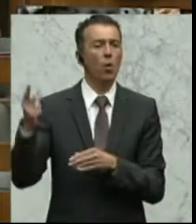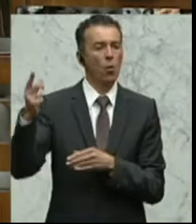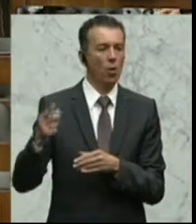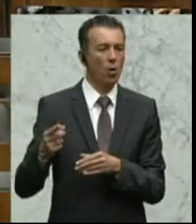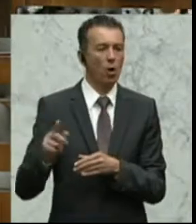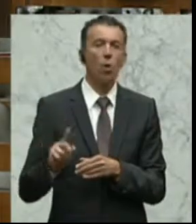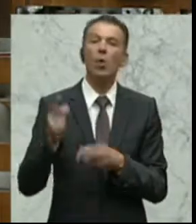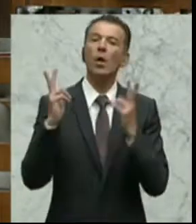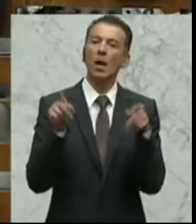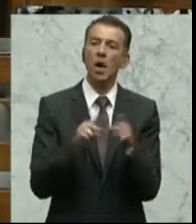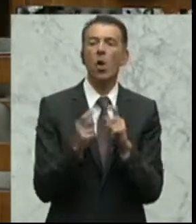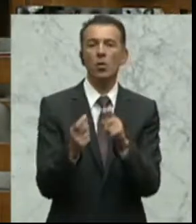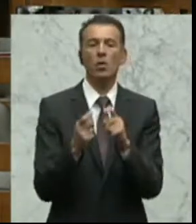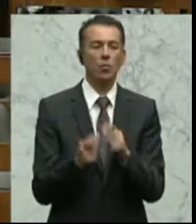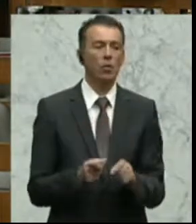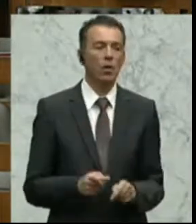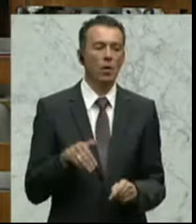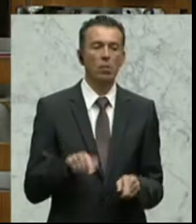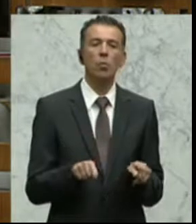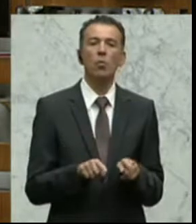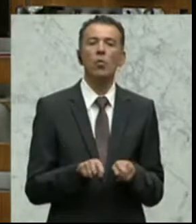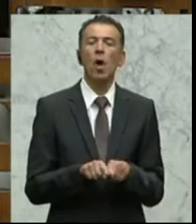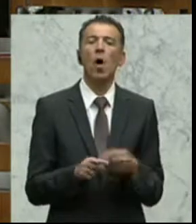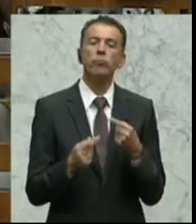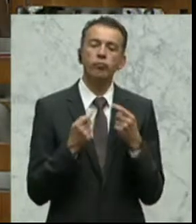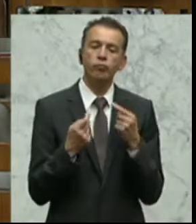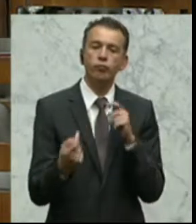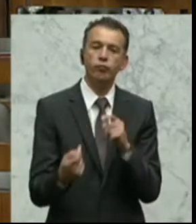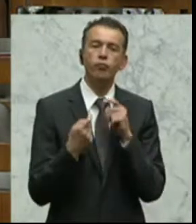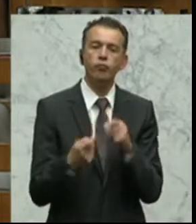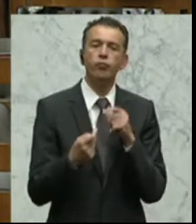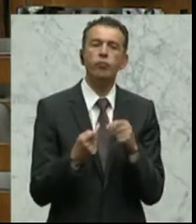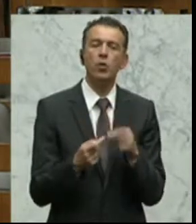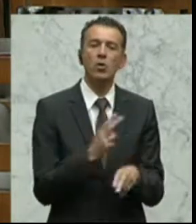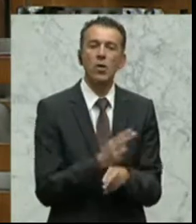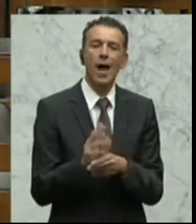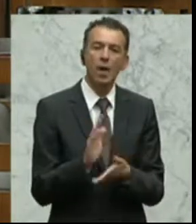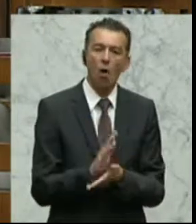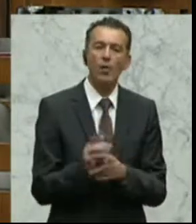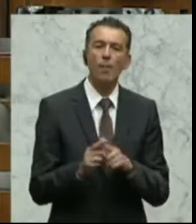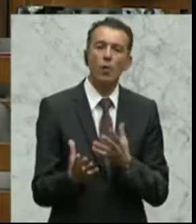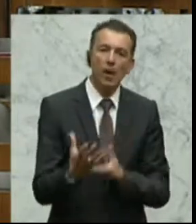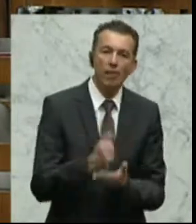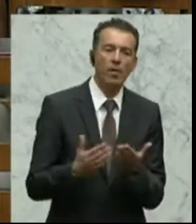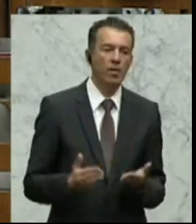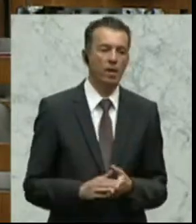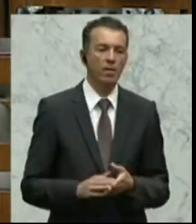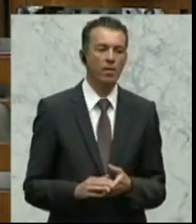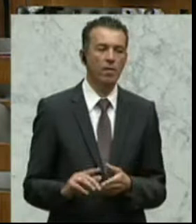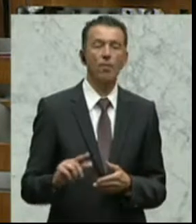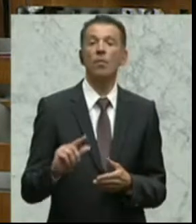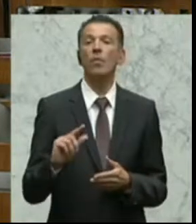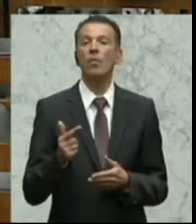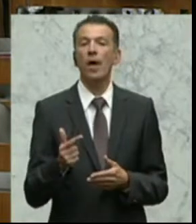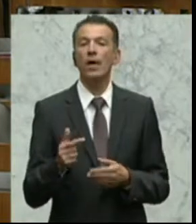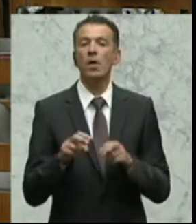auch debattieren, aber da müssen wir über die Aufgaben des Staates reden und über die Effizienz des Staates. Das ist die eine Frage. Das andere ist die Steuerstruktur.